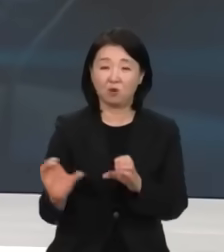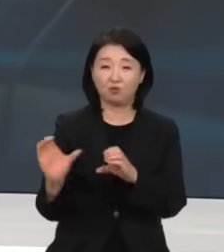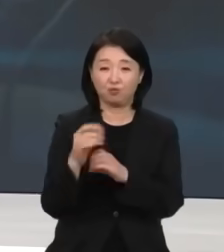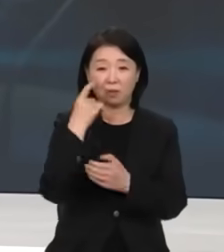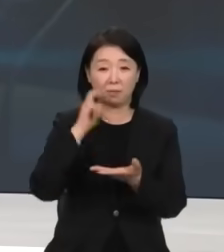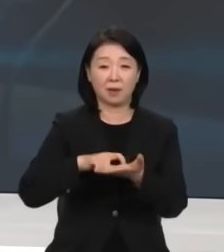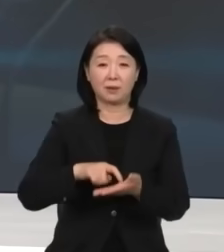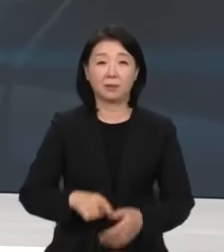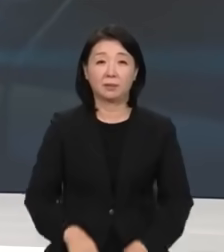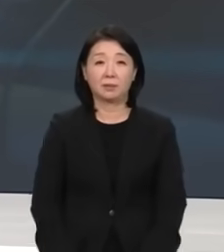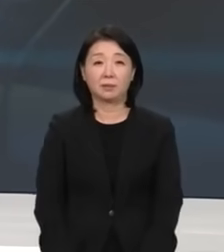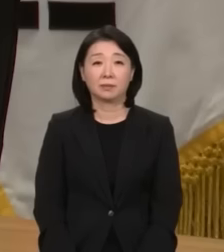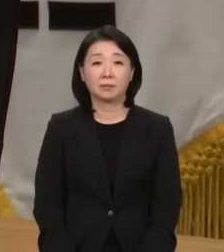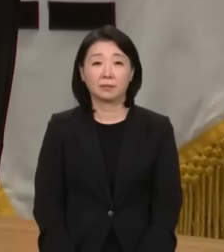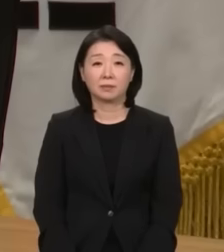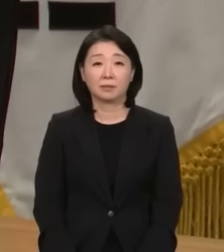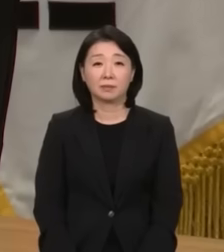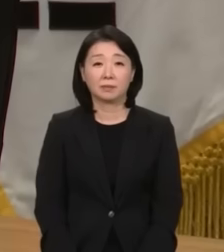특파원입니다.